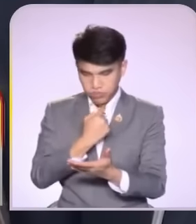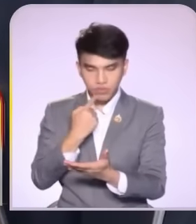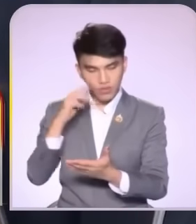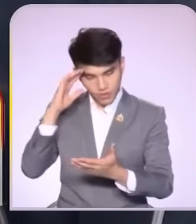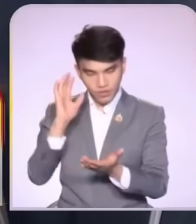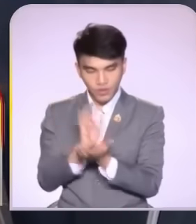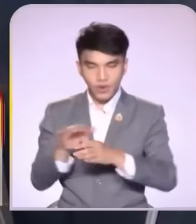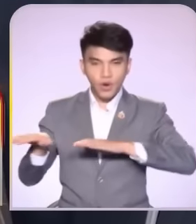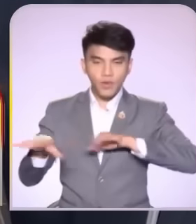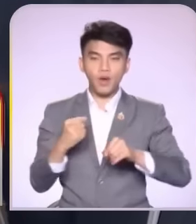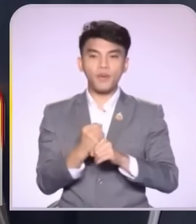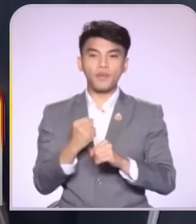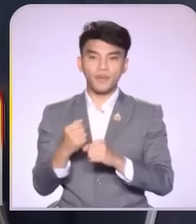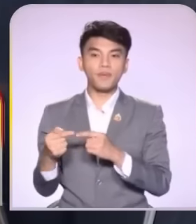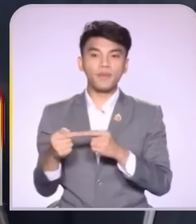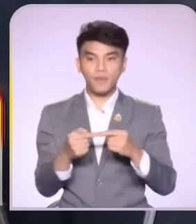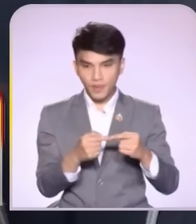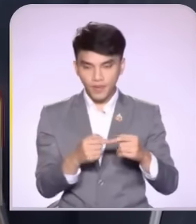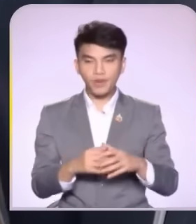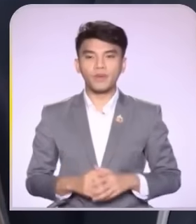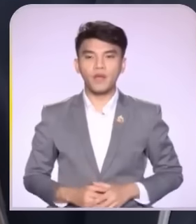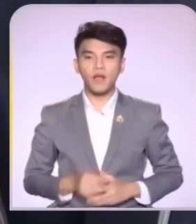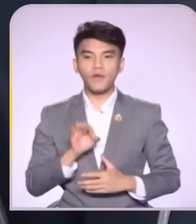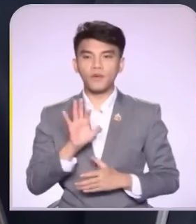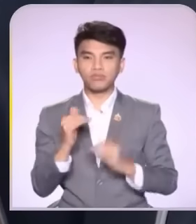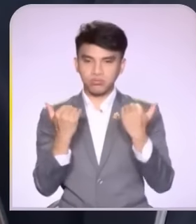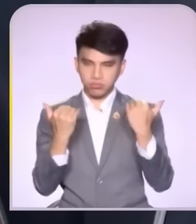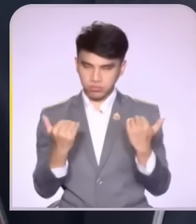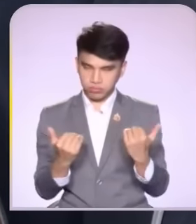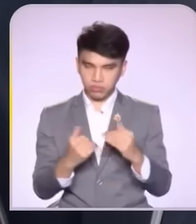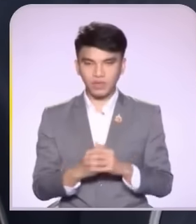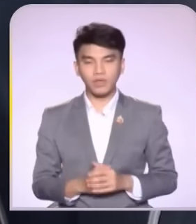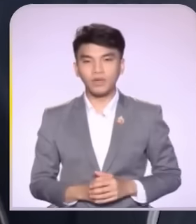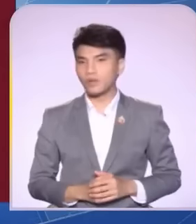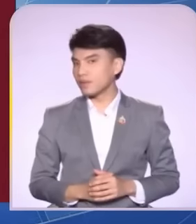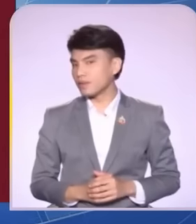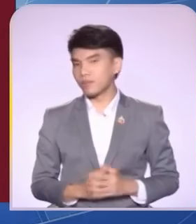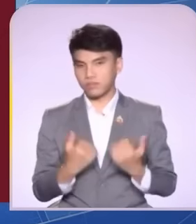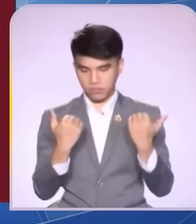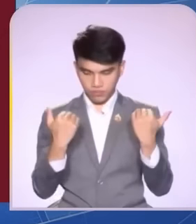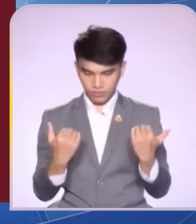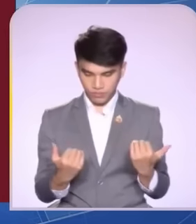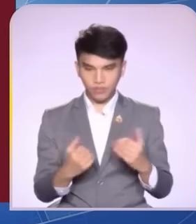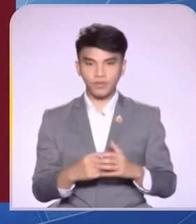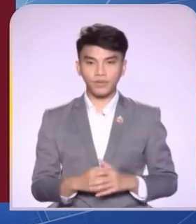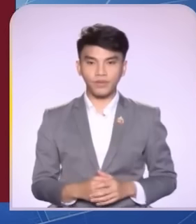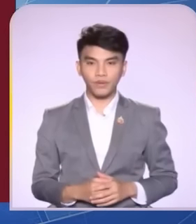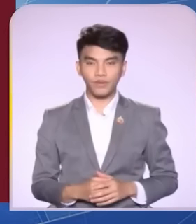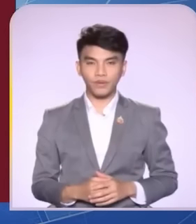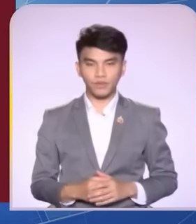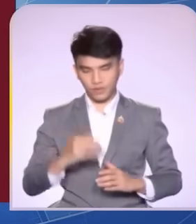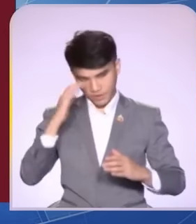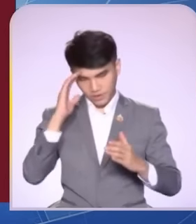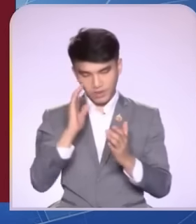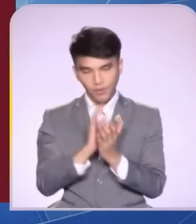ามาแจ้งก็พร้อมดำเนินการต่อทันทีขณะที่เพจ Facebook ดาว8แฉกระบุว่าล่าสุดนะคะทางด้านของท่านพล